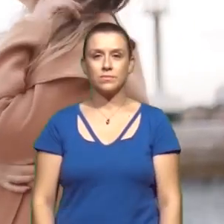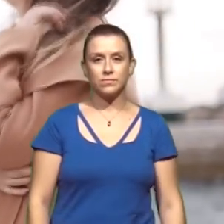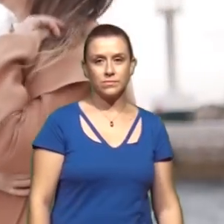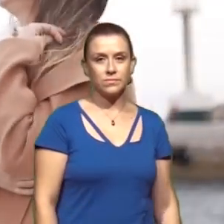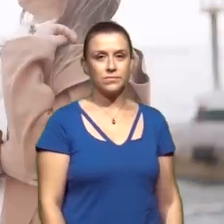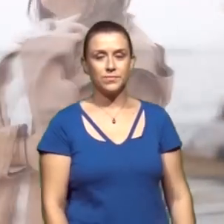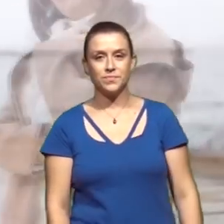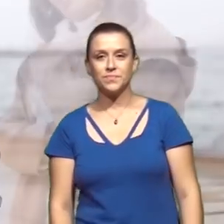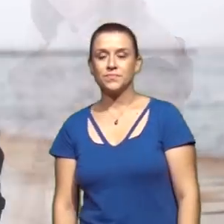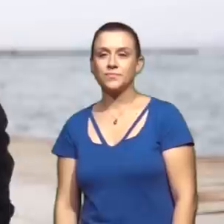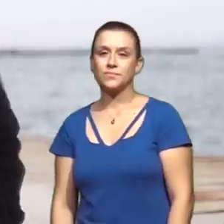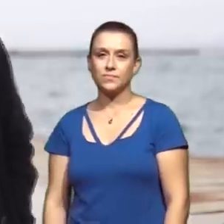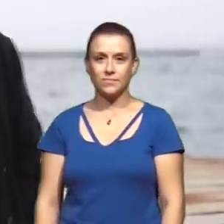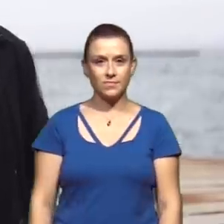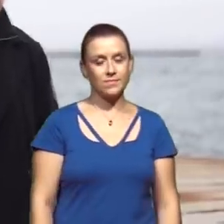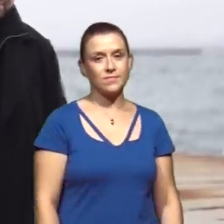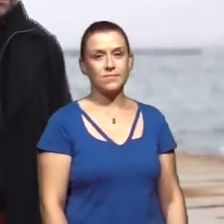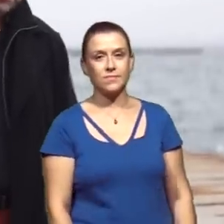απαγορευτικό.